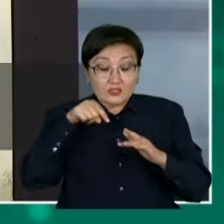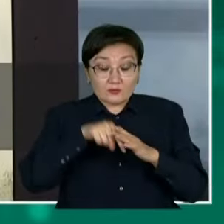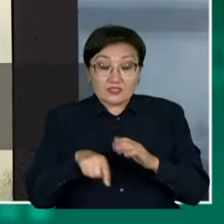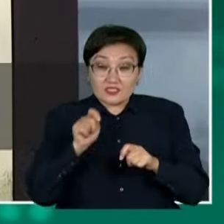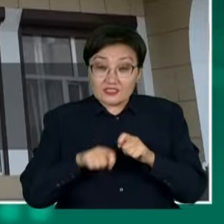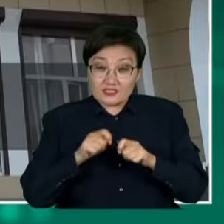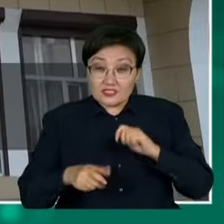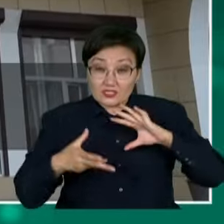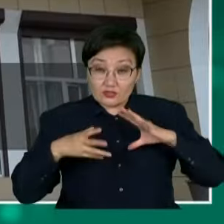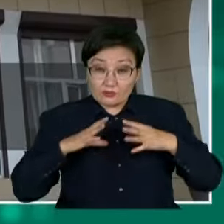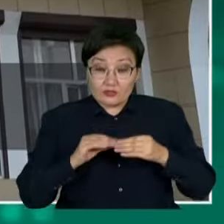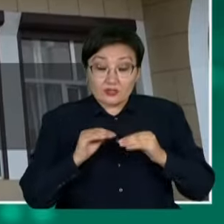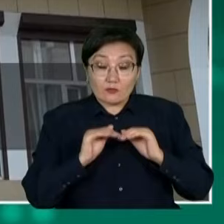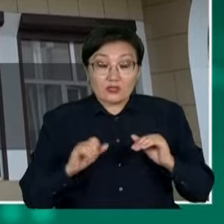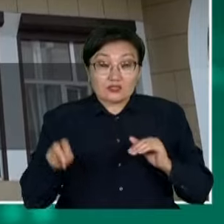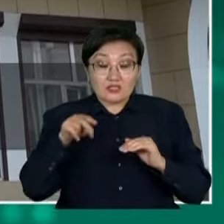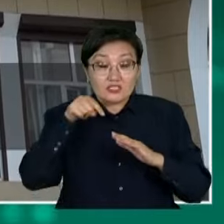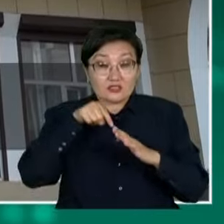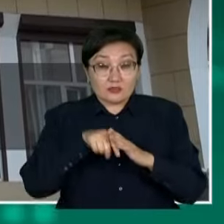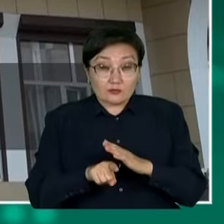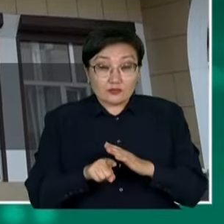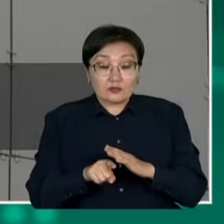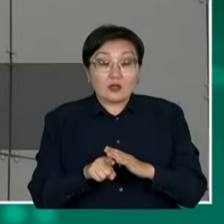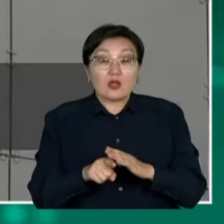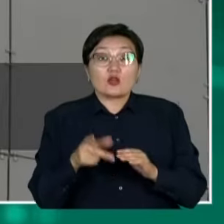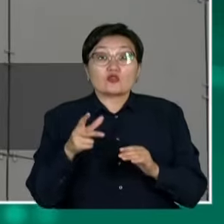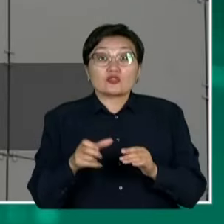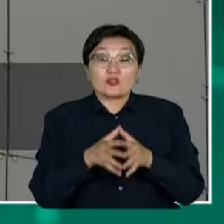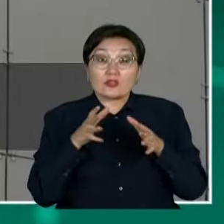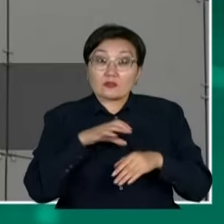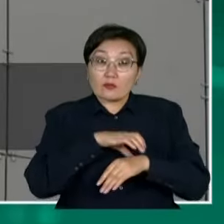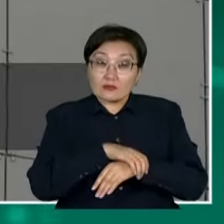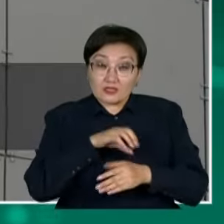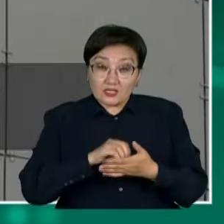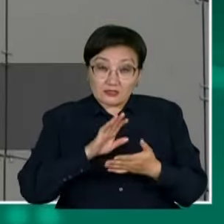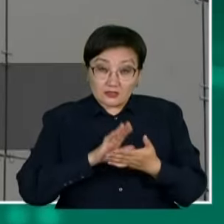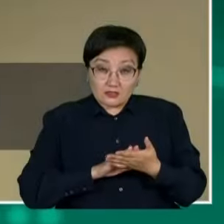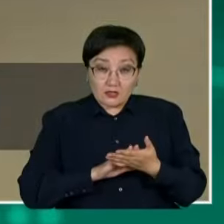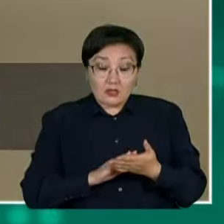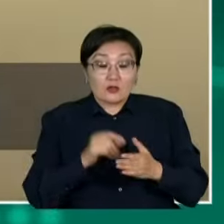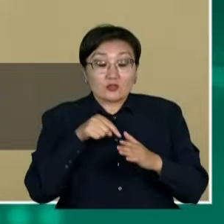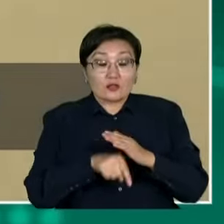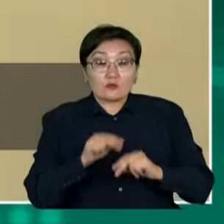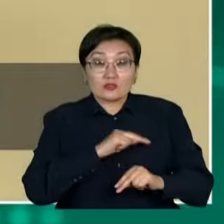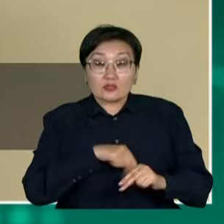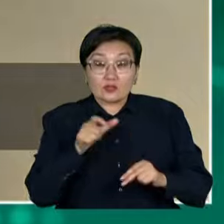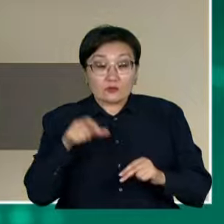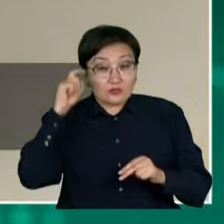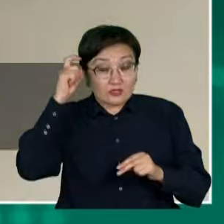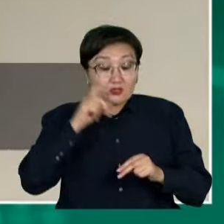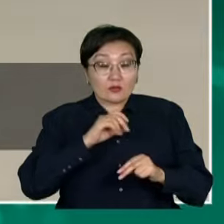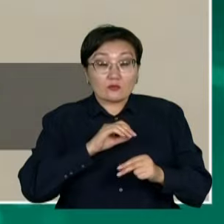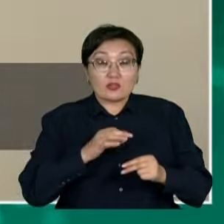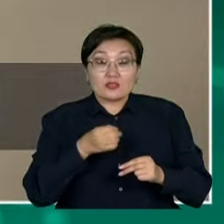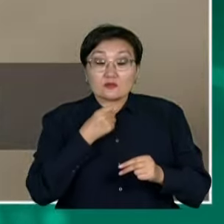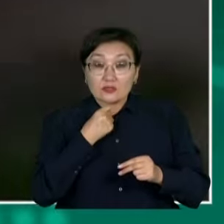тексеріп, нәтижесінде мектепке дейінгі білім беру ұйымдарынан 300-ден астам олқылған ықтаған. Бірінде қызметкері масан күйде жүрсе,